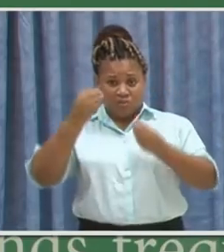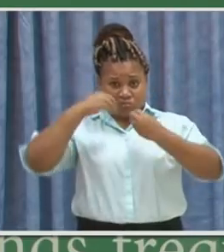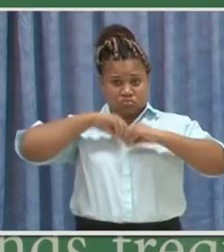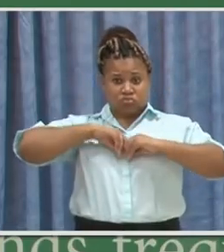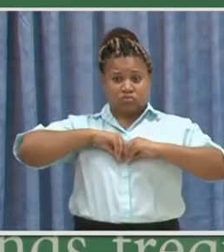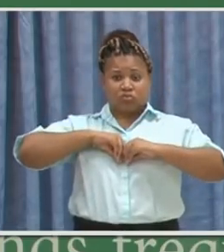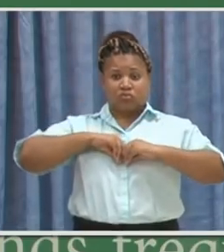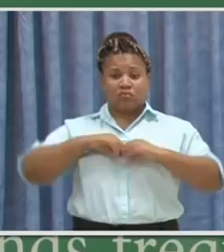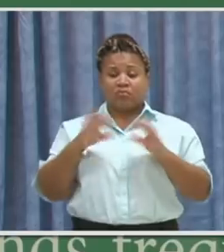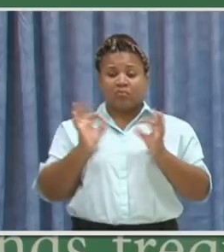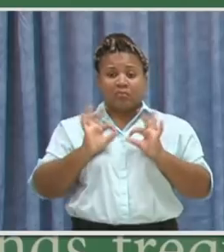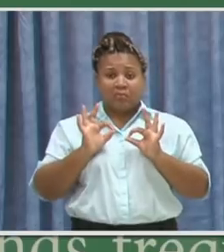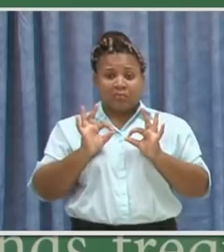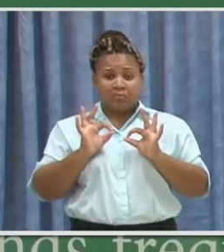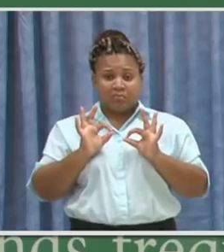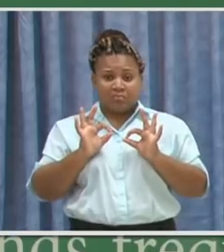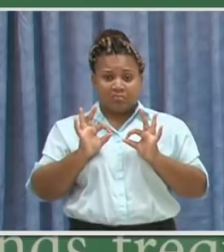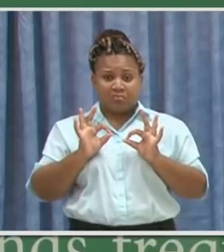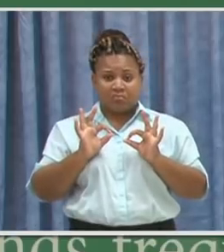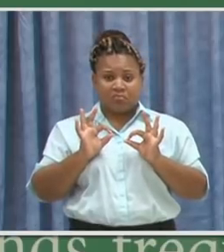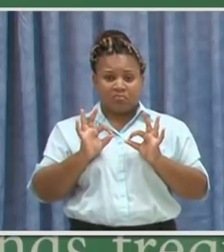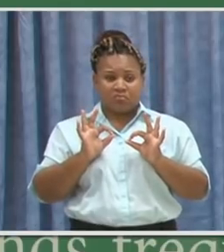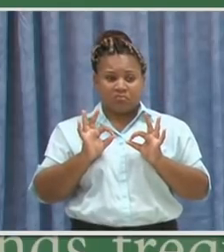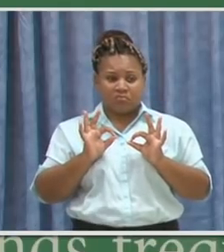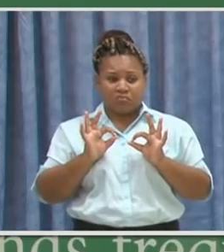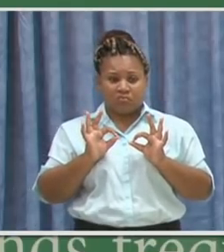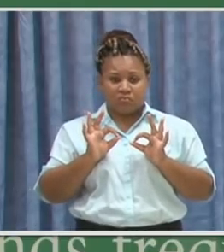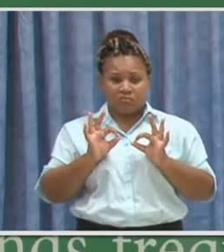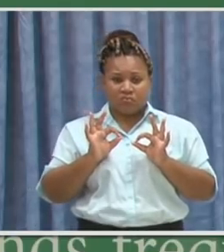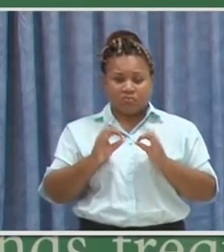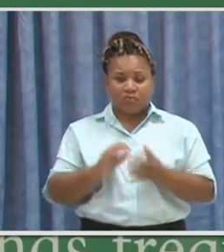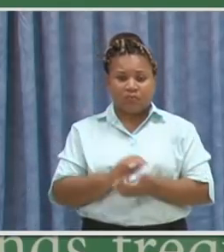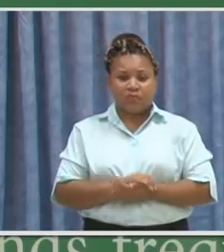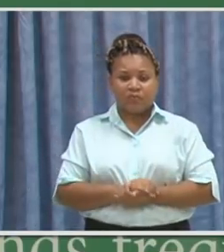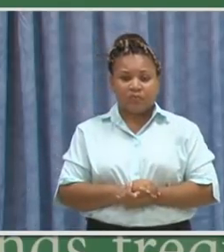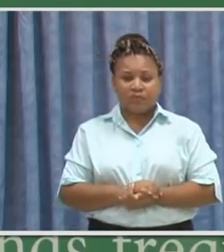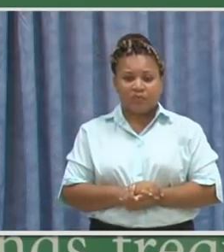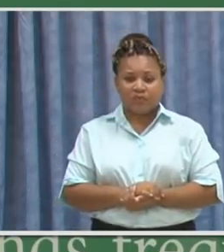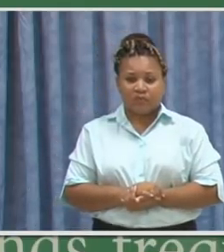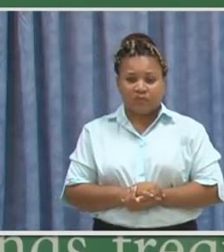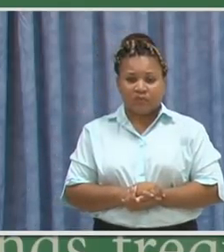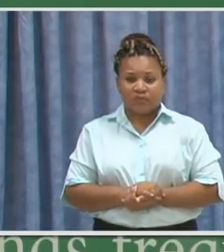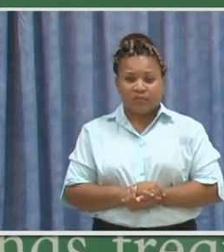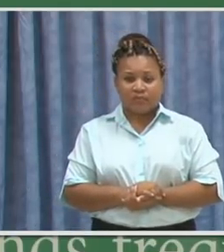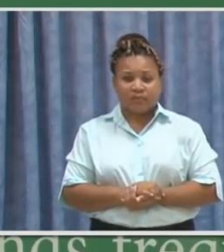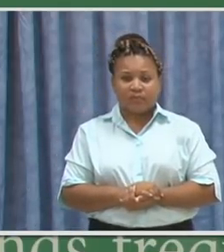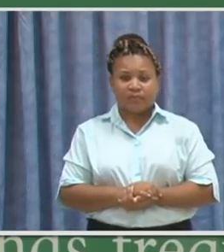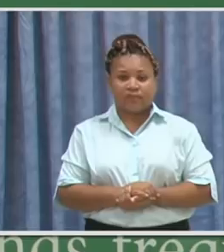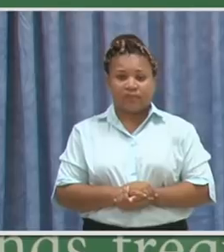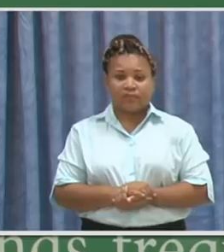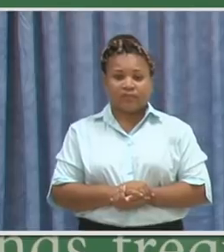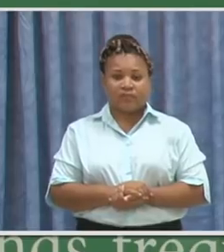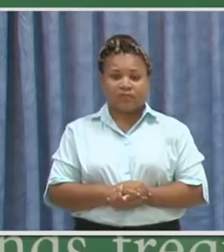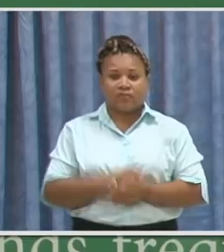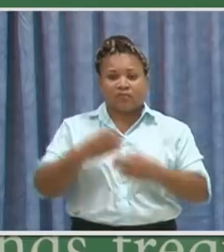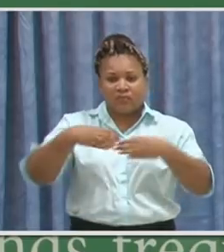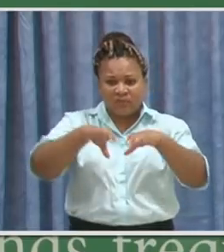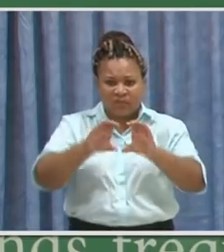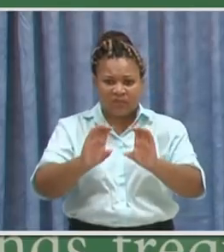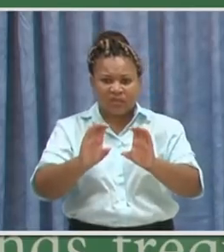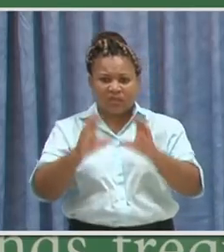en nous plutôt dire escalette. Il y a un channel diplomatique qui peut nous servir. Nous continuons le salarié qu'on